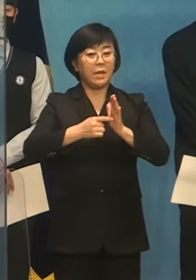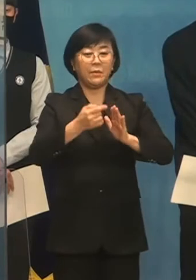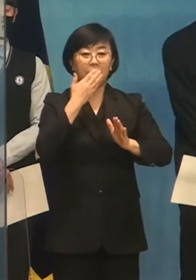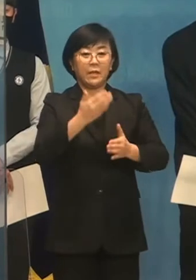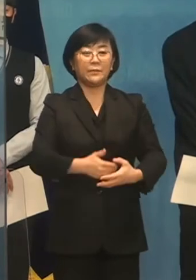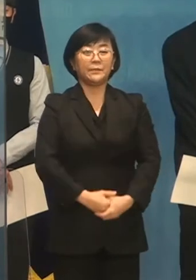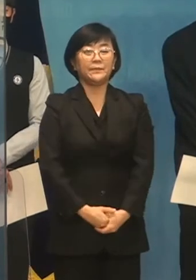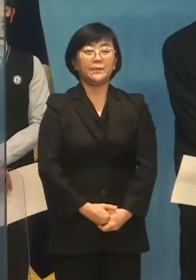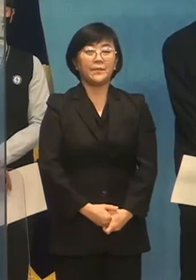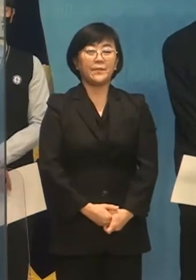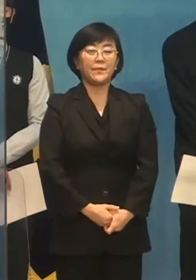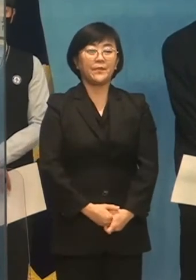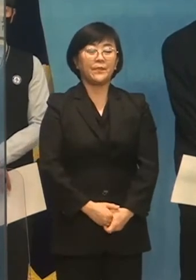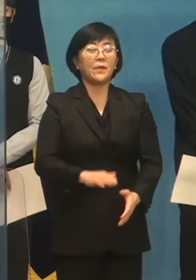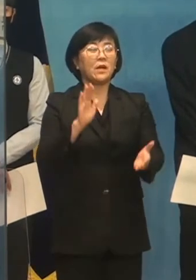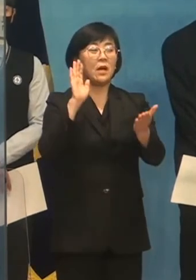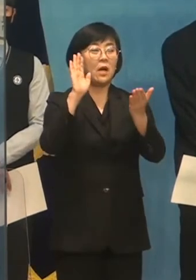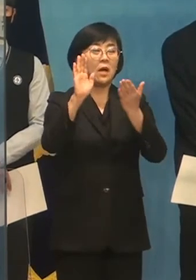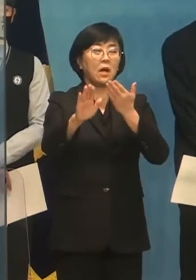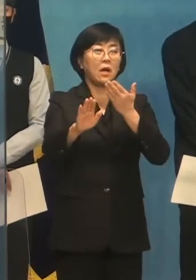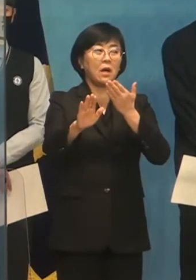되었습니다. 앞으로도